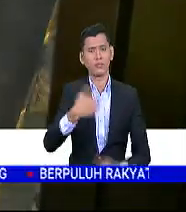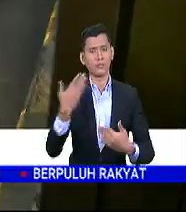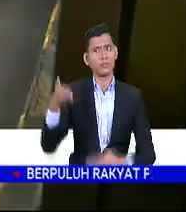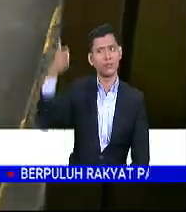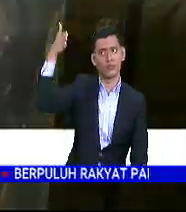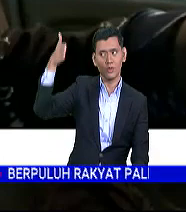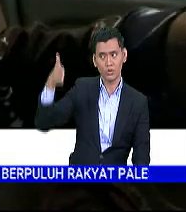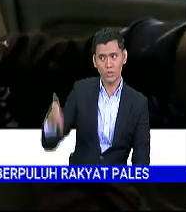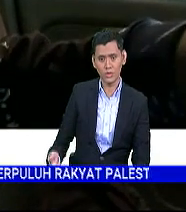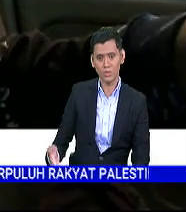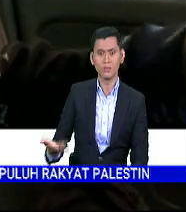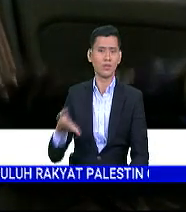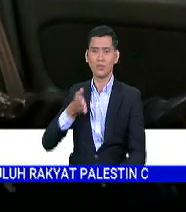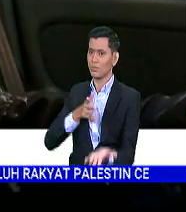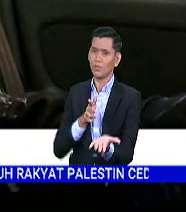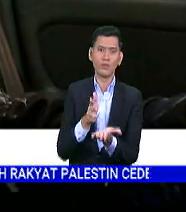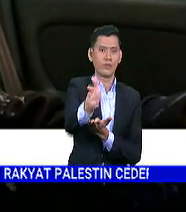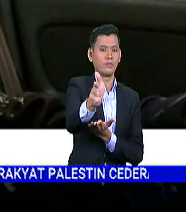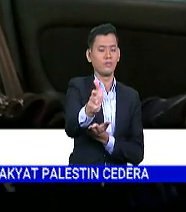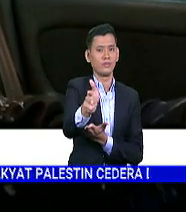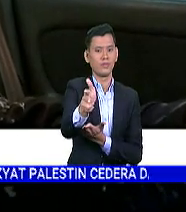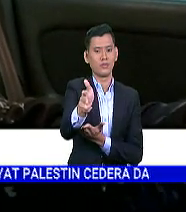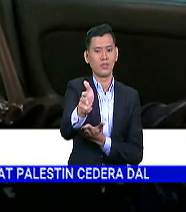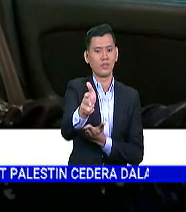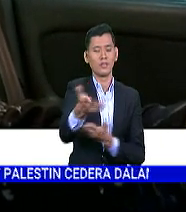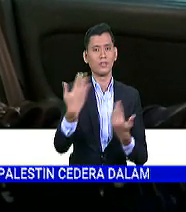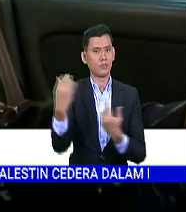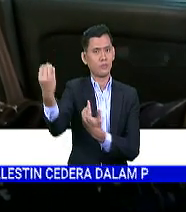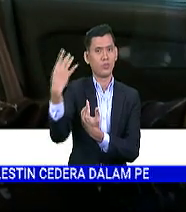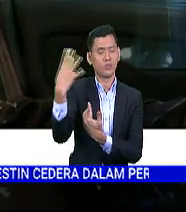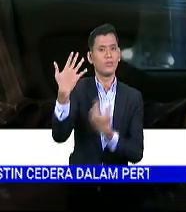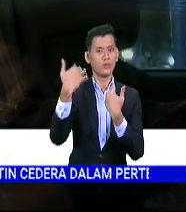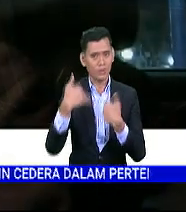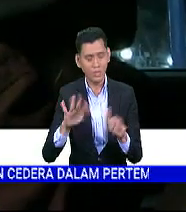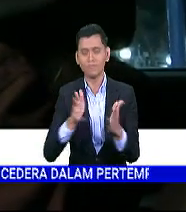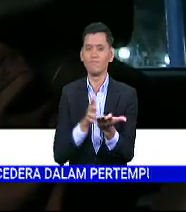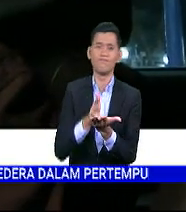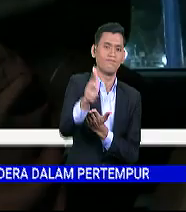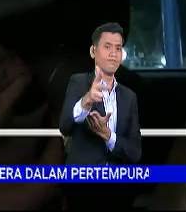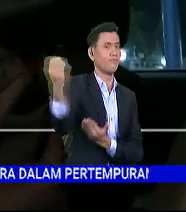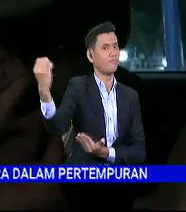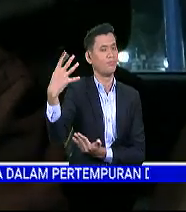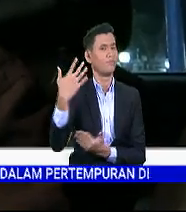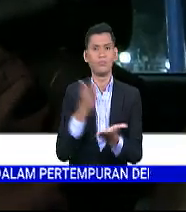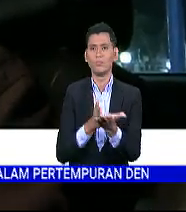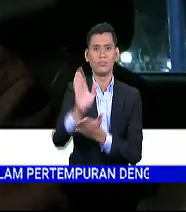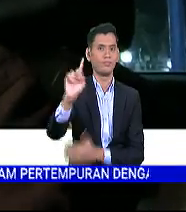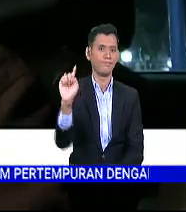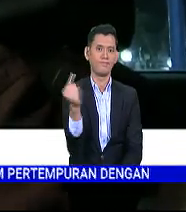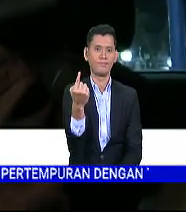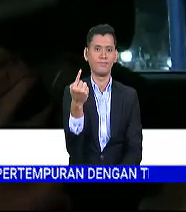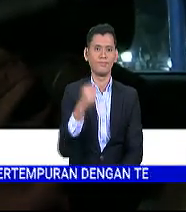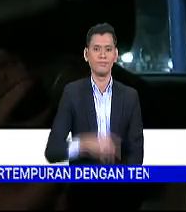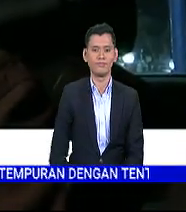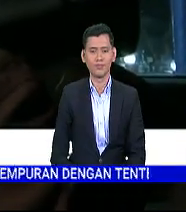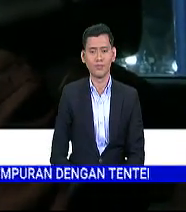tingkap bagai, lalu cuih tiang terbuka. Kira ada tambahan, bagus lah juga. Orang kata, juga. Tapi bila RFID ni ada ni,